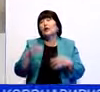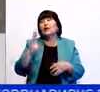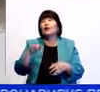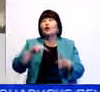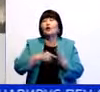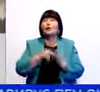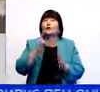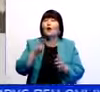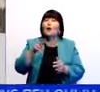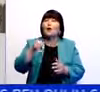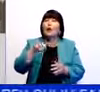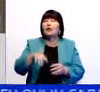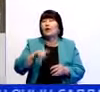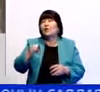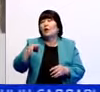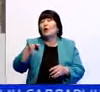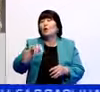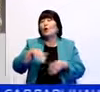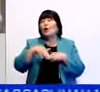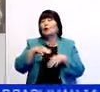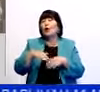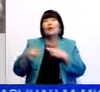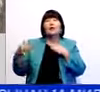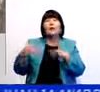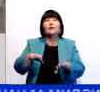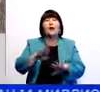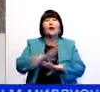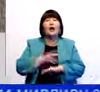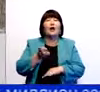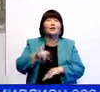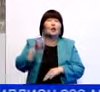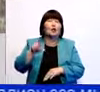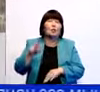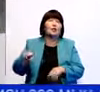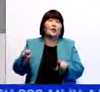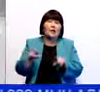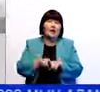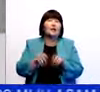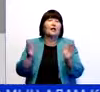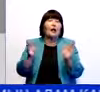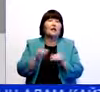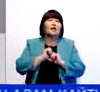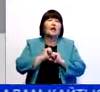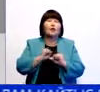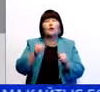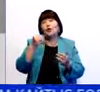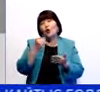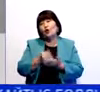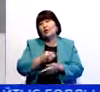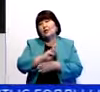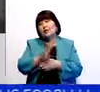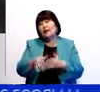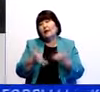tengrinews.kz порталында өткен мәңгілік полк шеруі қан майданда қаза болған боздақтар мен қатары сиреген батырларымыздың құрметіне